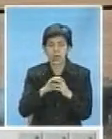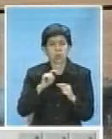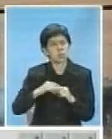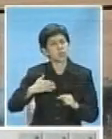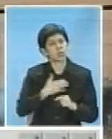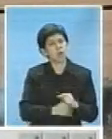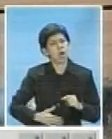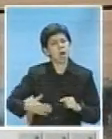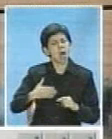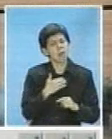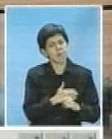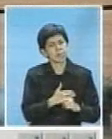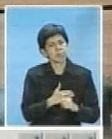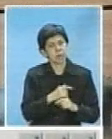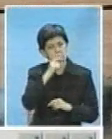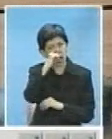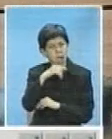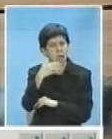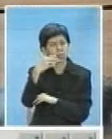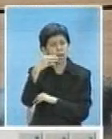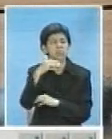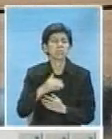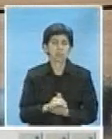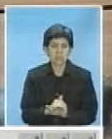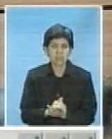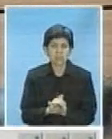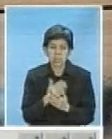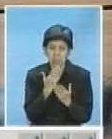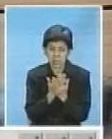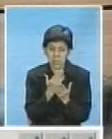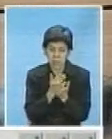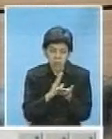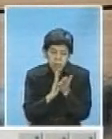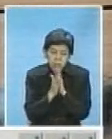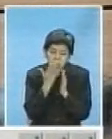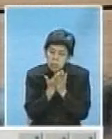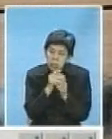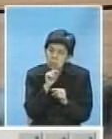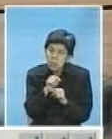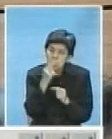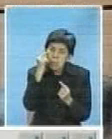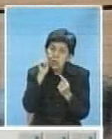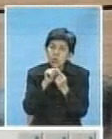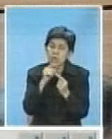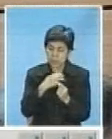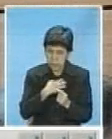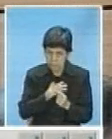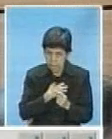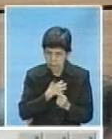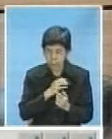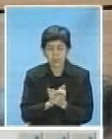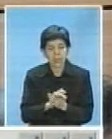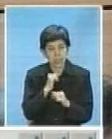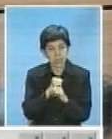าติซึ่งพูดถึงเรื่องปฏิรูปเนี่ยเงินจะอยู่ที่ตรงนี้เป้าหมายก็คือต้องการที่จะ